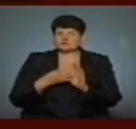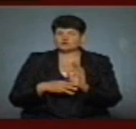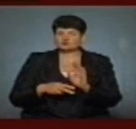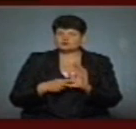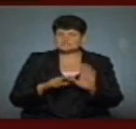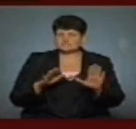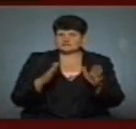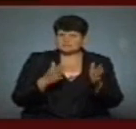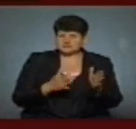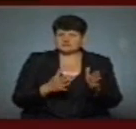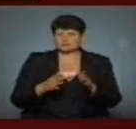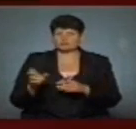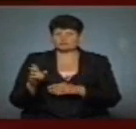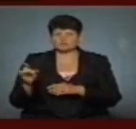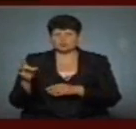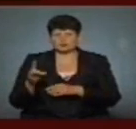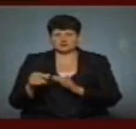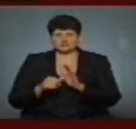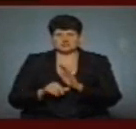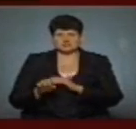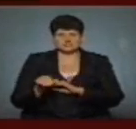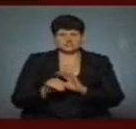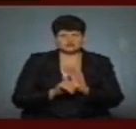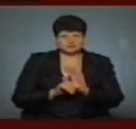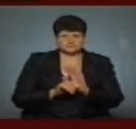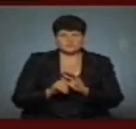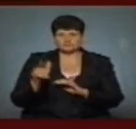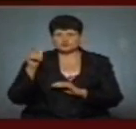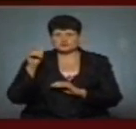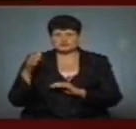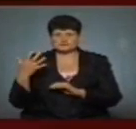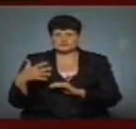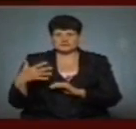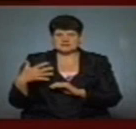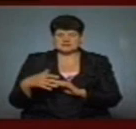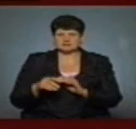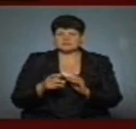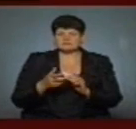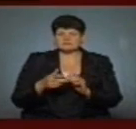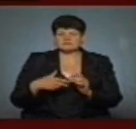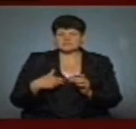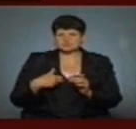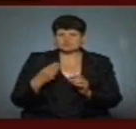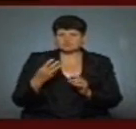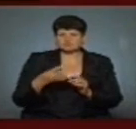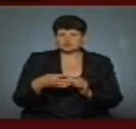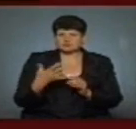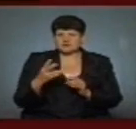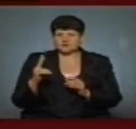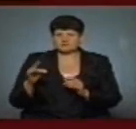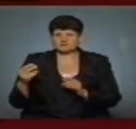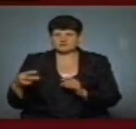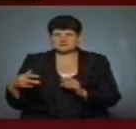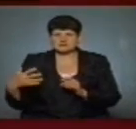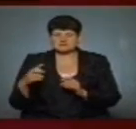випадків COVID-19, у Бучацькому районі – 66, у Чортківському – 53, у Заліщицькому – 45, у Козівському – 25,